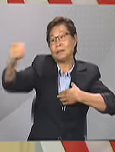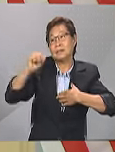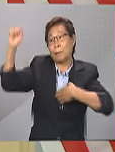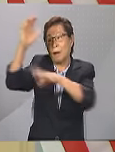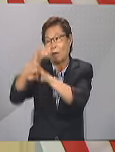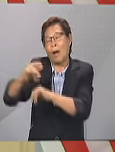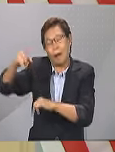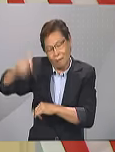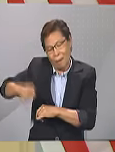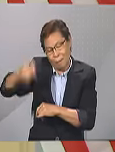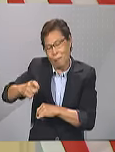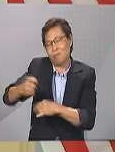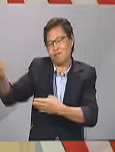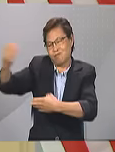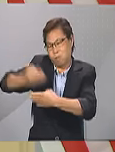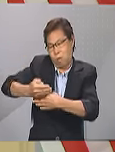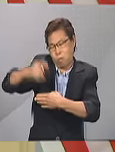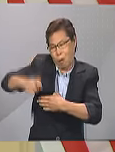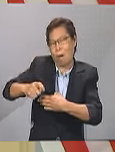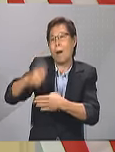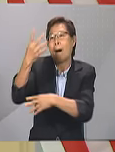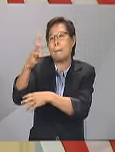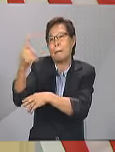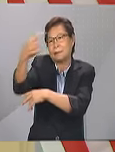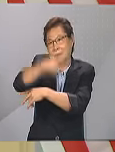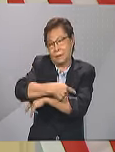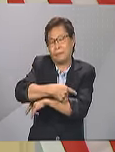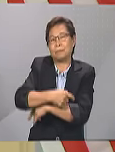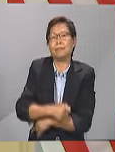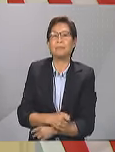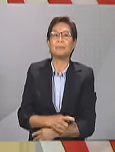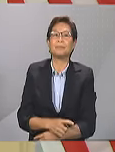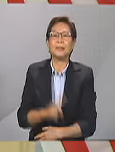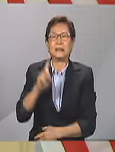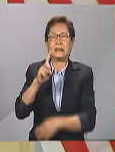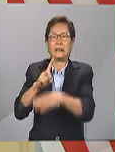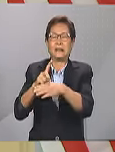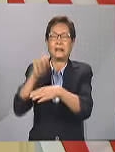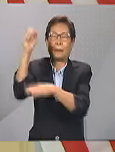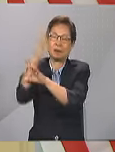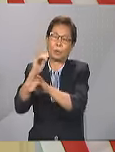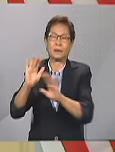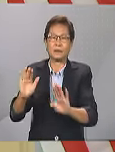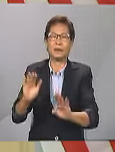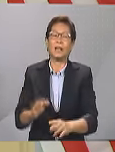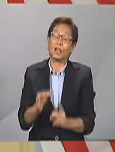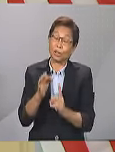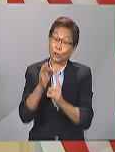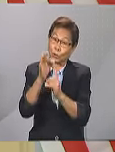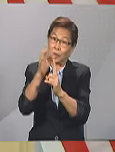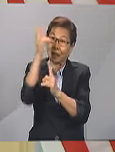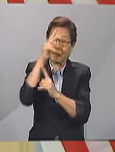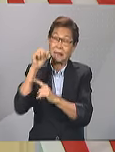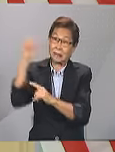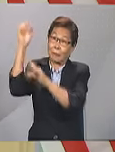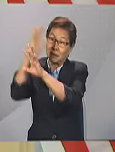akan di Corinthians wajib selama 14 hari setiap Hai Alex kecuali keadaan